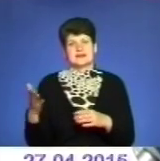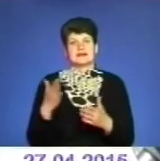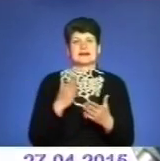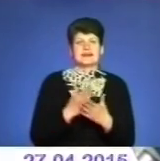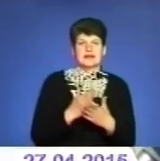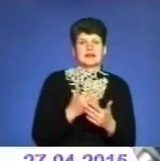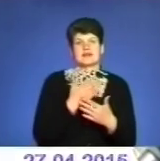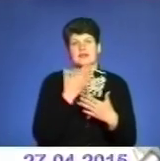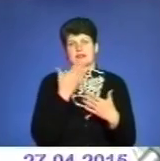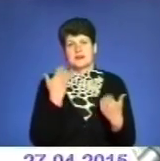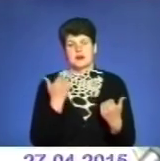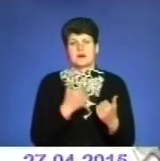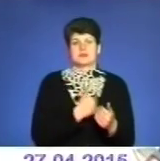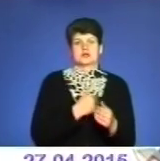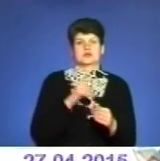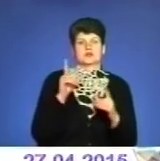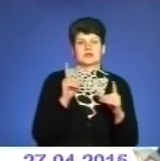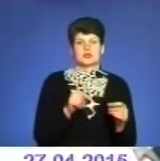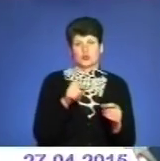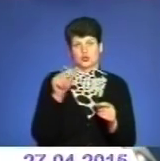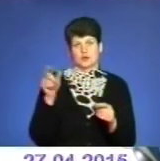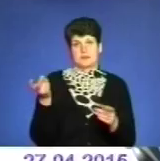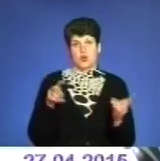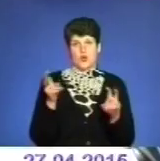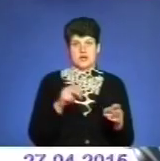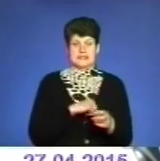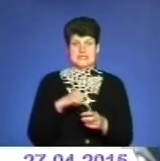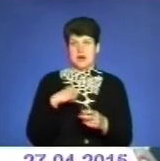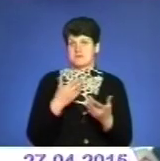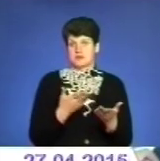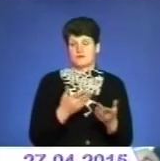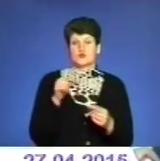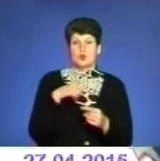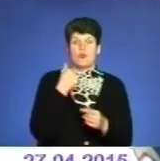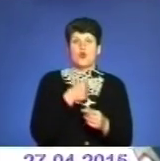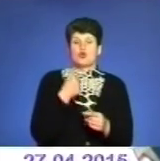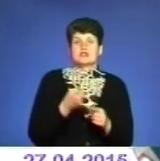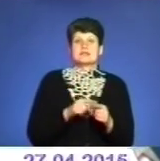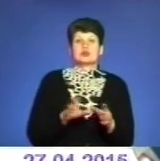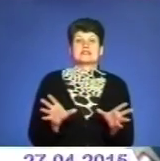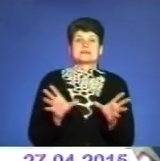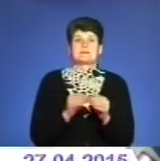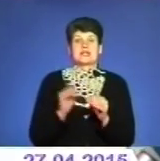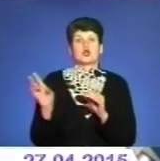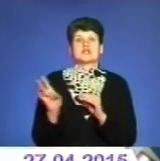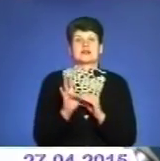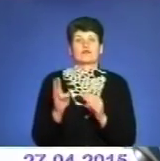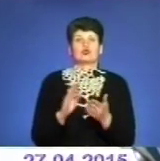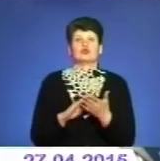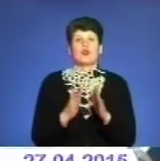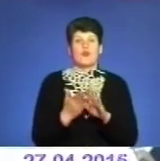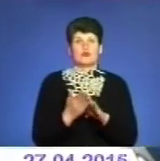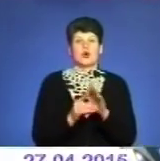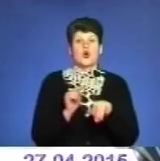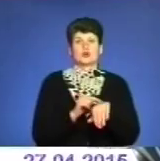нема бажаючих їхати, когось треба запрошувати, тут городяни приходять самі. Тим більше цього року це було спільно з церквою, домовлено про годину початку, і люди